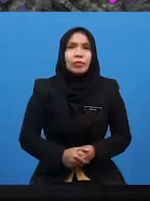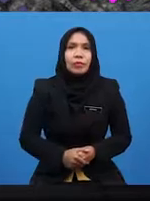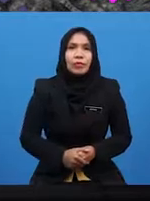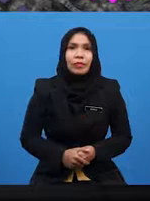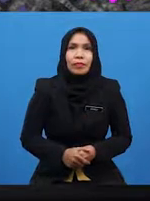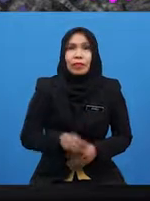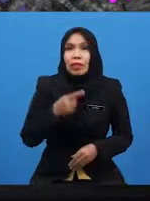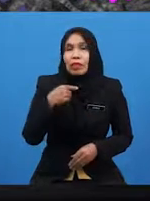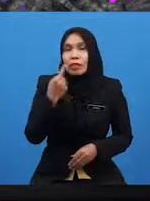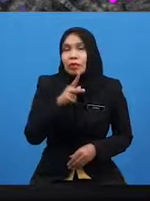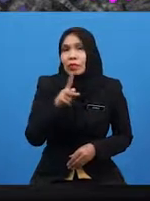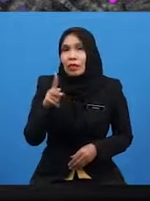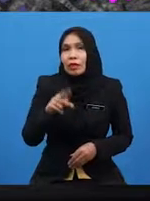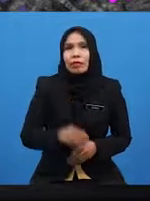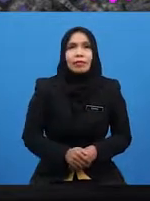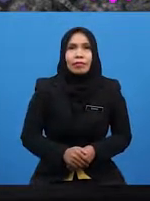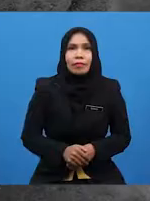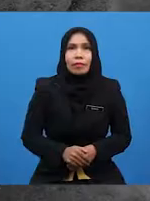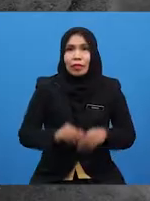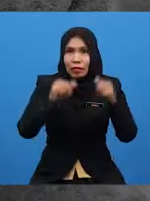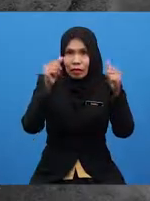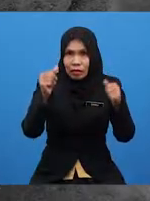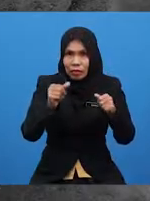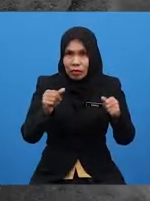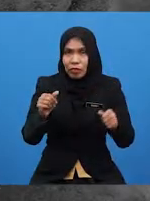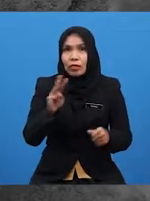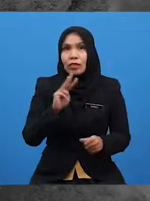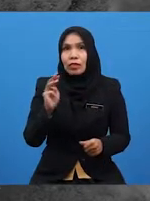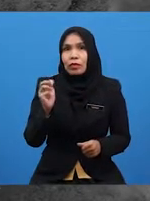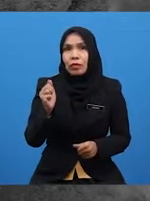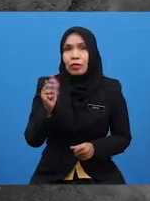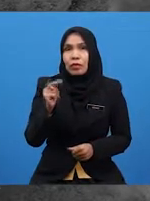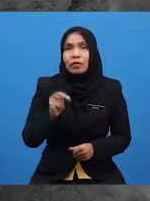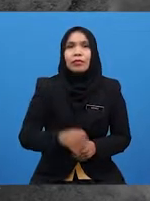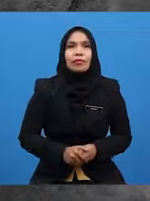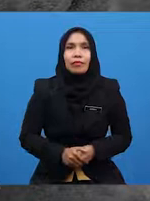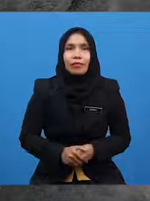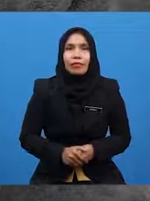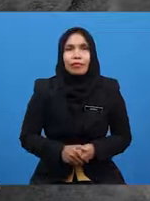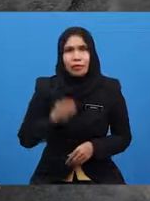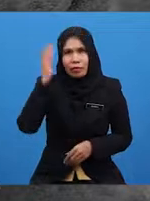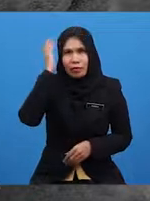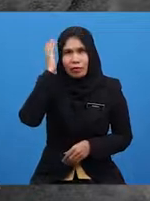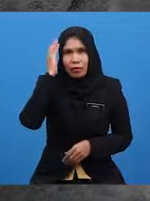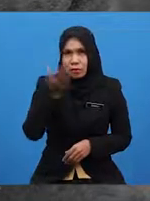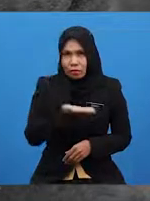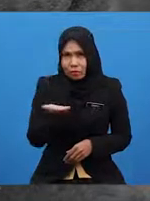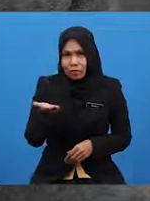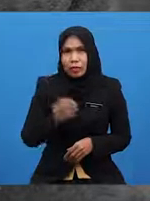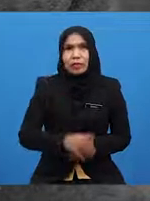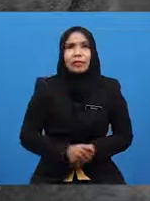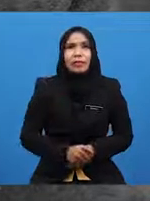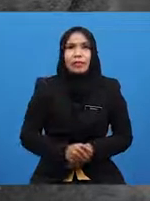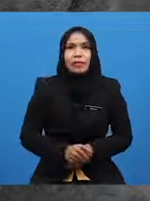Siapakah arcawan yang dikenali seantero dunia? Tahukah anda, antara karya asli arca